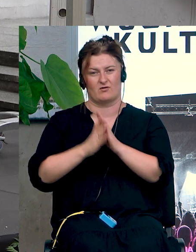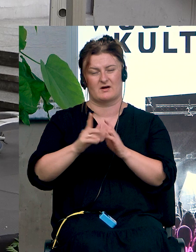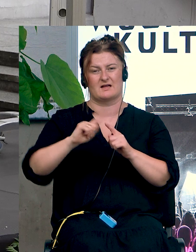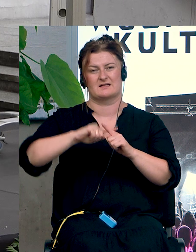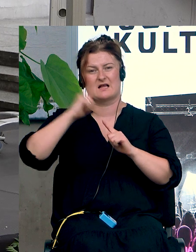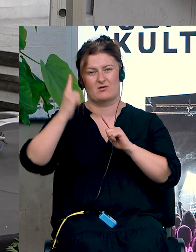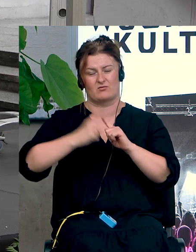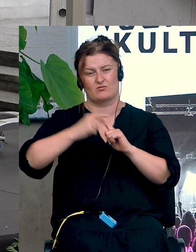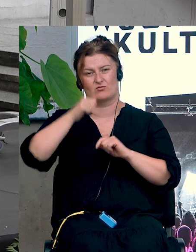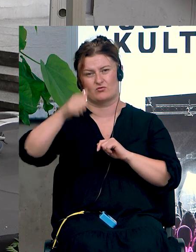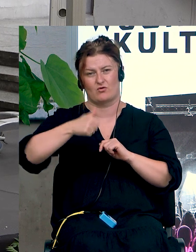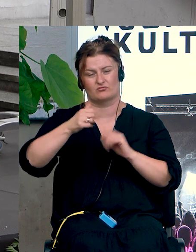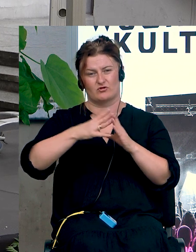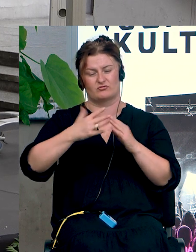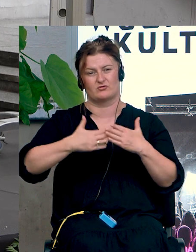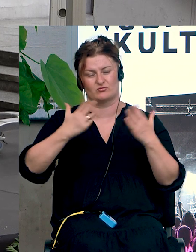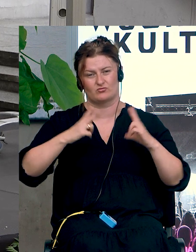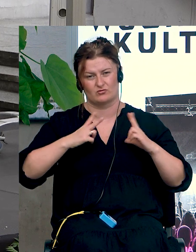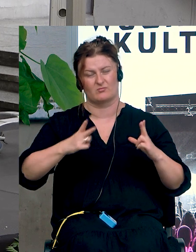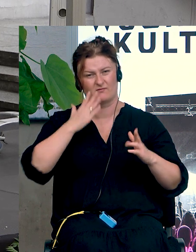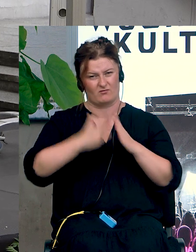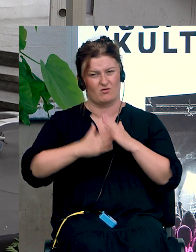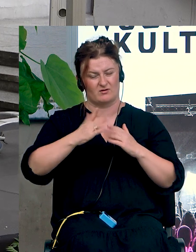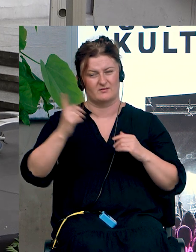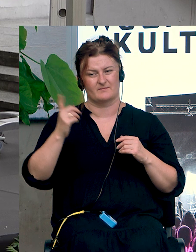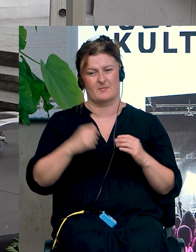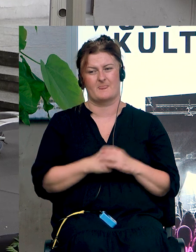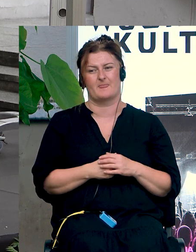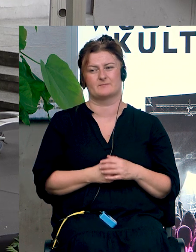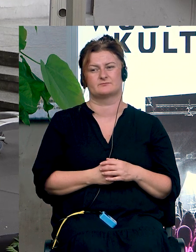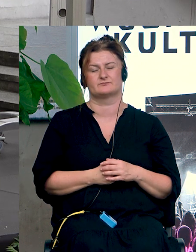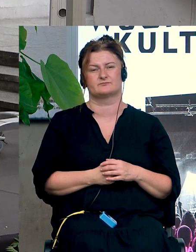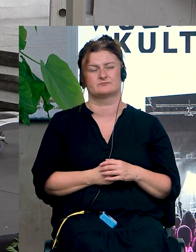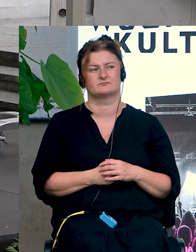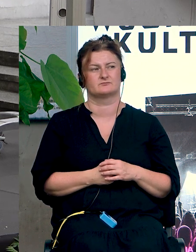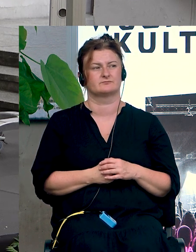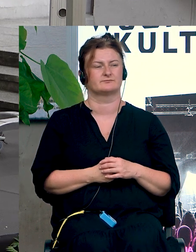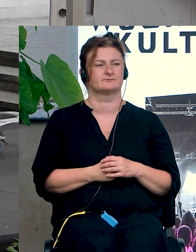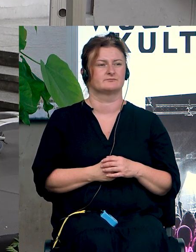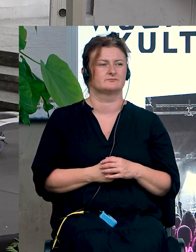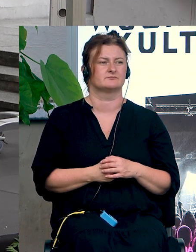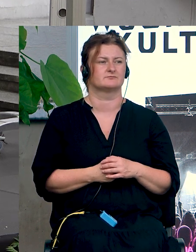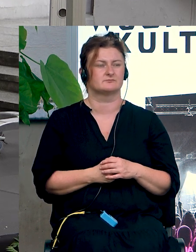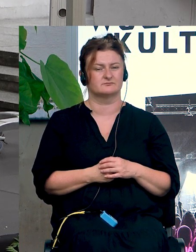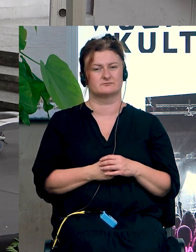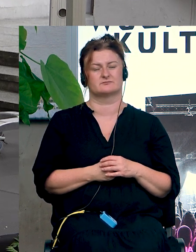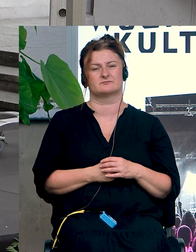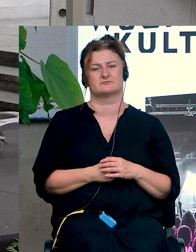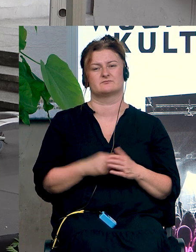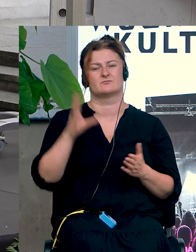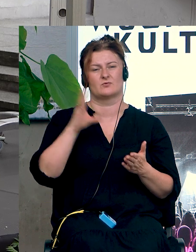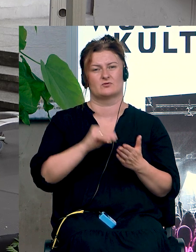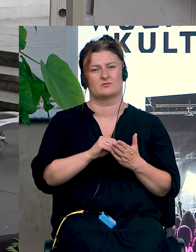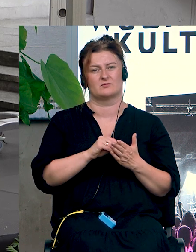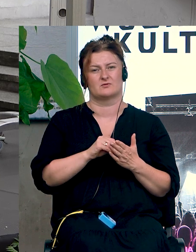strefie zero, 10 dni urlopu zresztą i Jurij Romanyszyn również. A później robił z tego stand-upy. Reasumując,